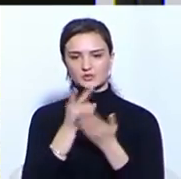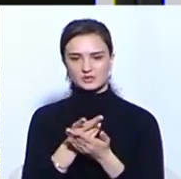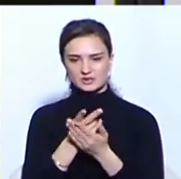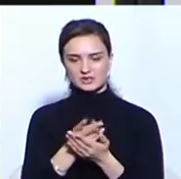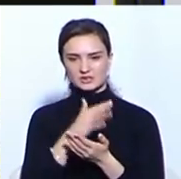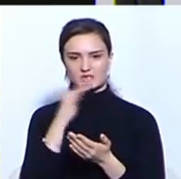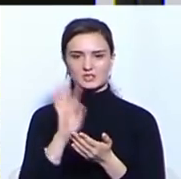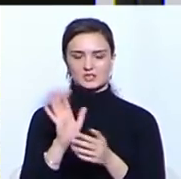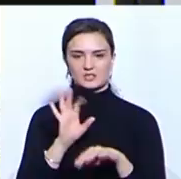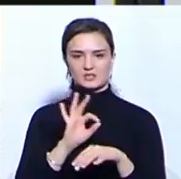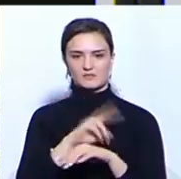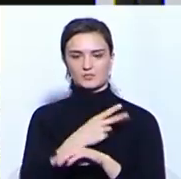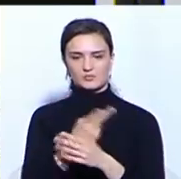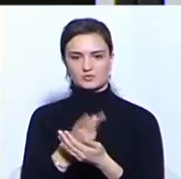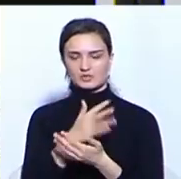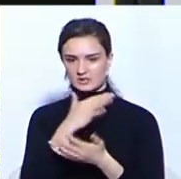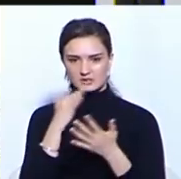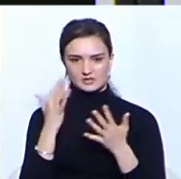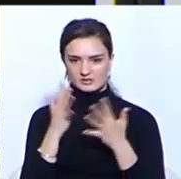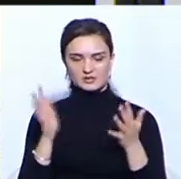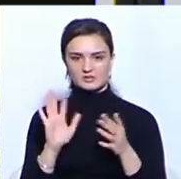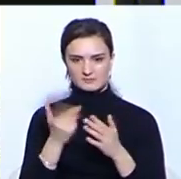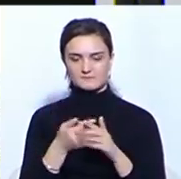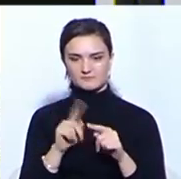დიდხანს ავატყოფში ყოფნა არ არის საჭირო და